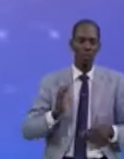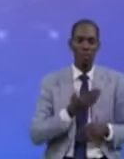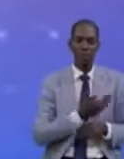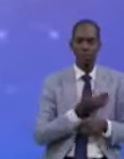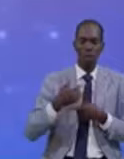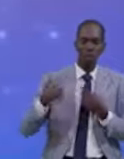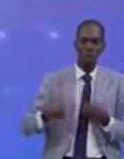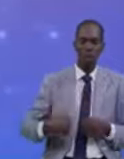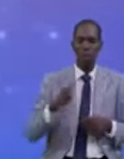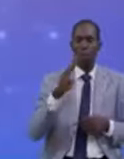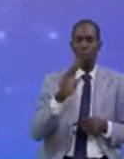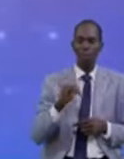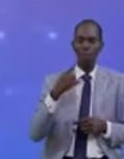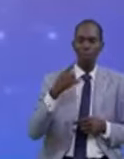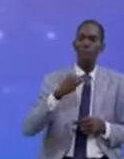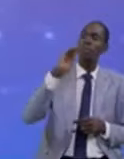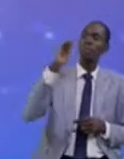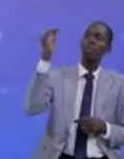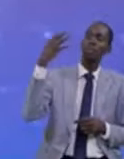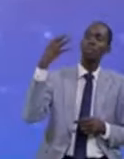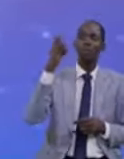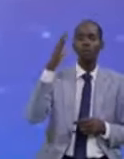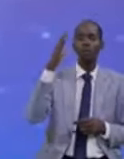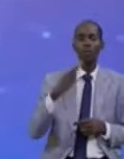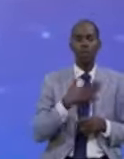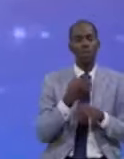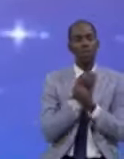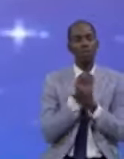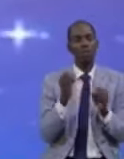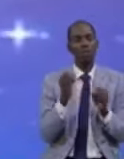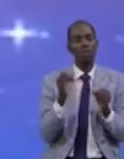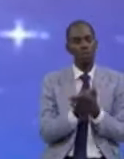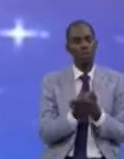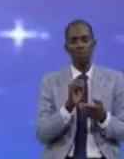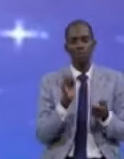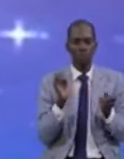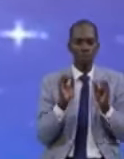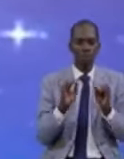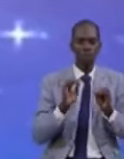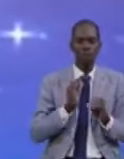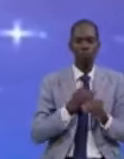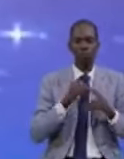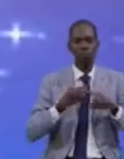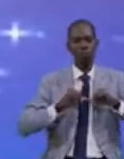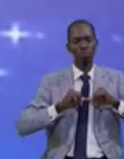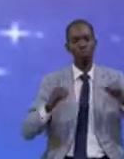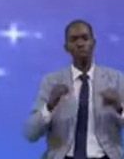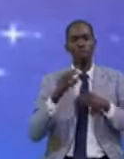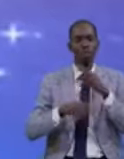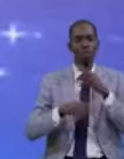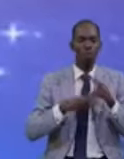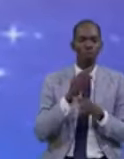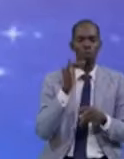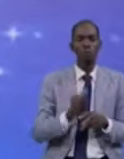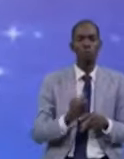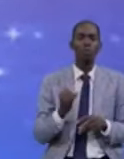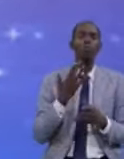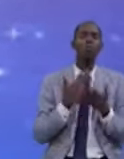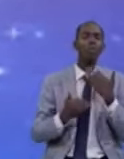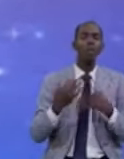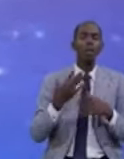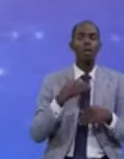grâce de Dieu salu qui nous enseigne à renoncer à l'impiété convoitise moderne et a vivre